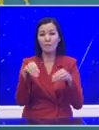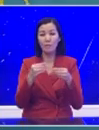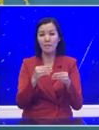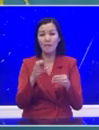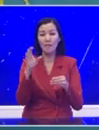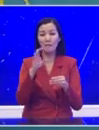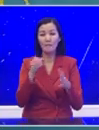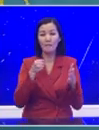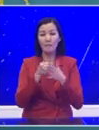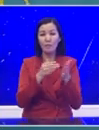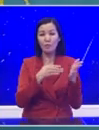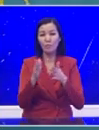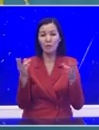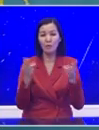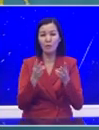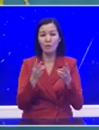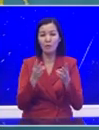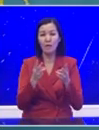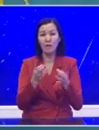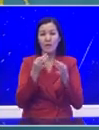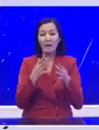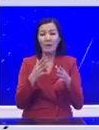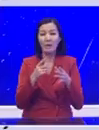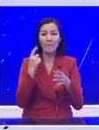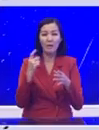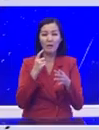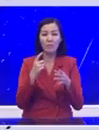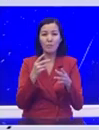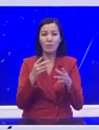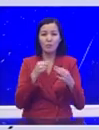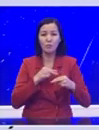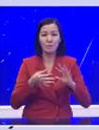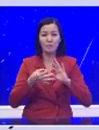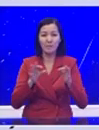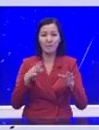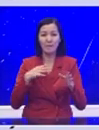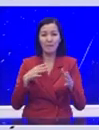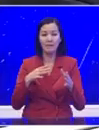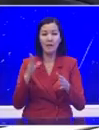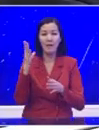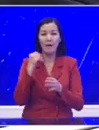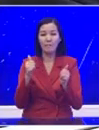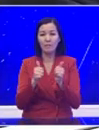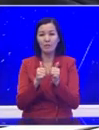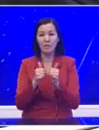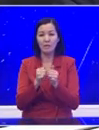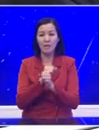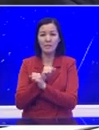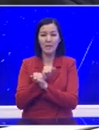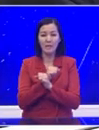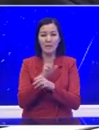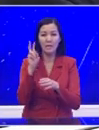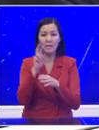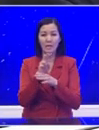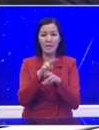көреді. Жиында сондай қарапайым заттар экономикасы бойынша да жұмыстар пысықталды. Мегаполистен Алматы төңірегіндегі саяжайларға